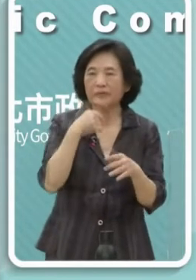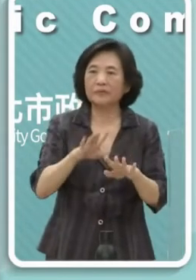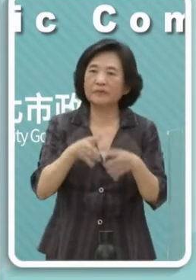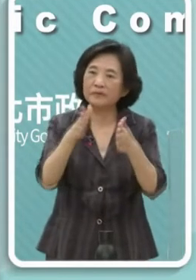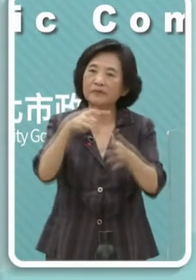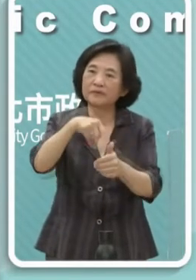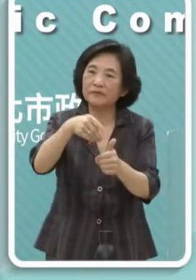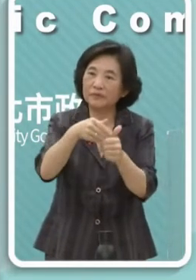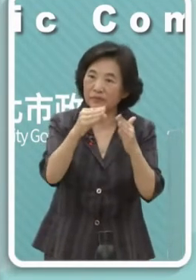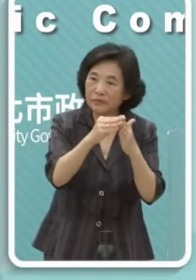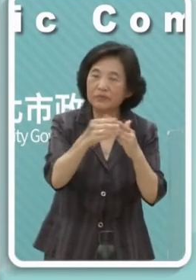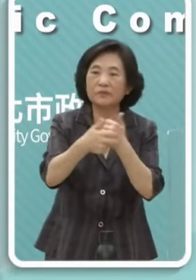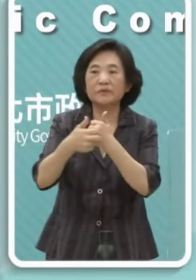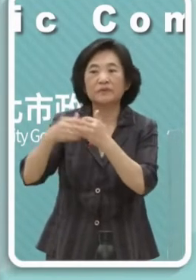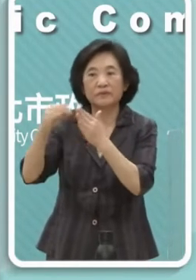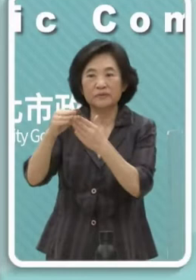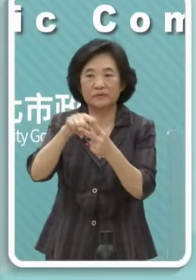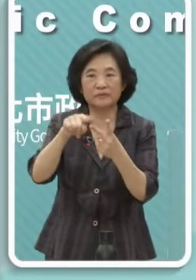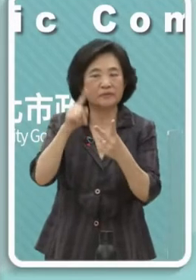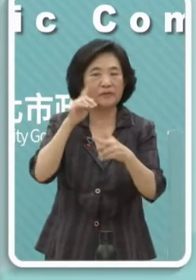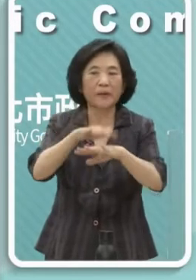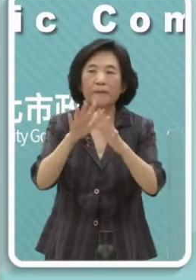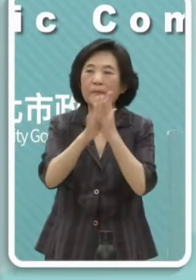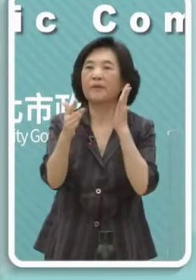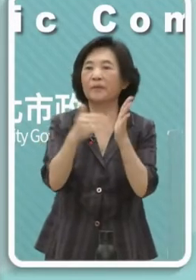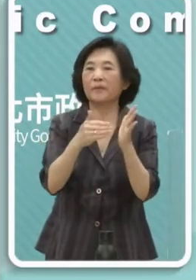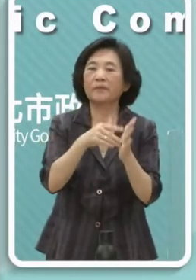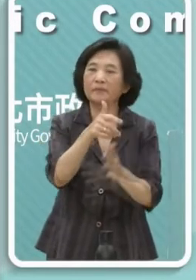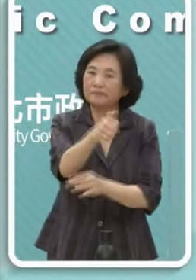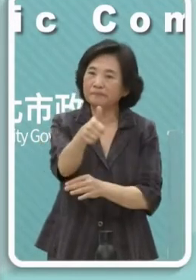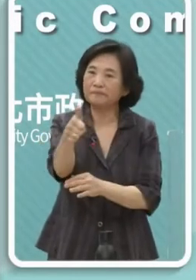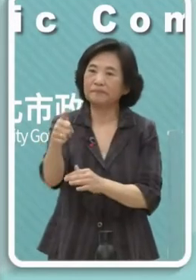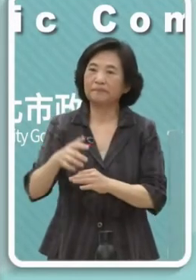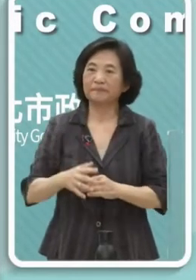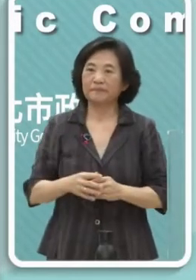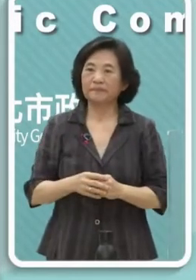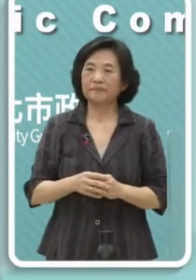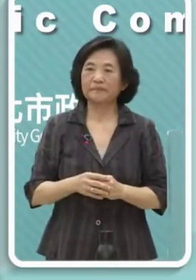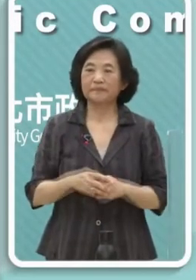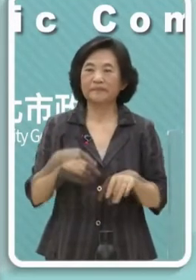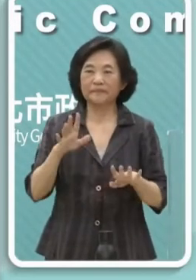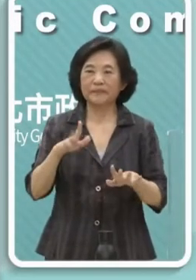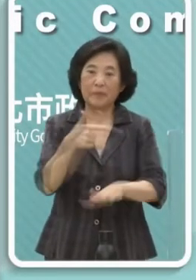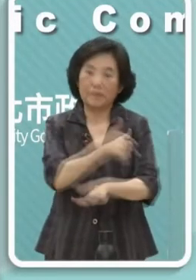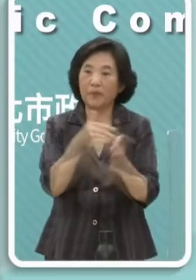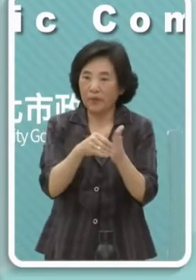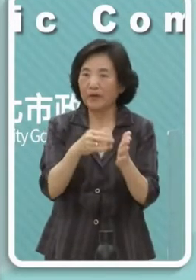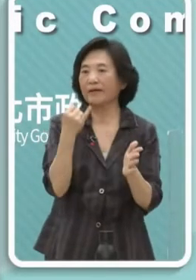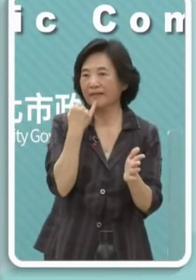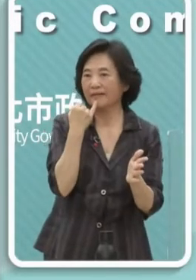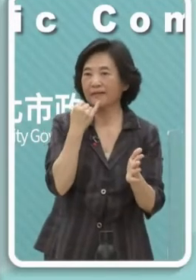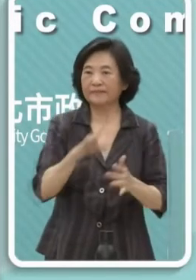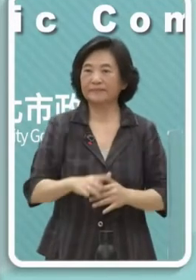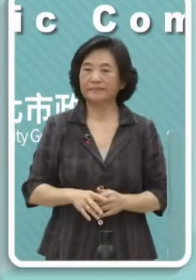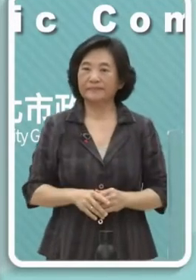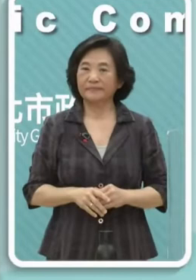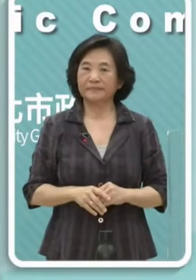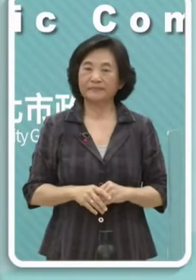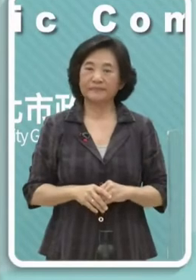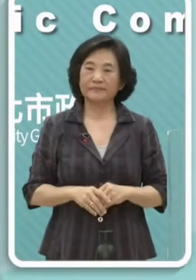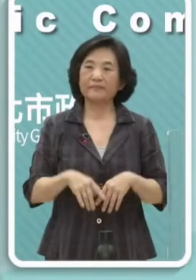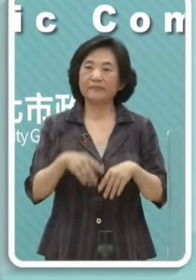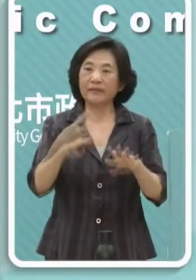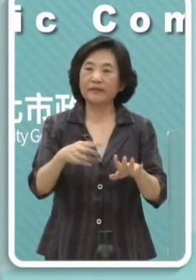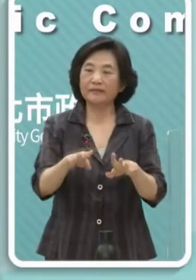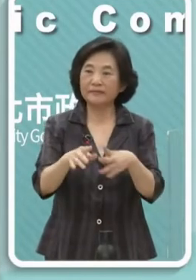啊跟卫生局都做了安排。那所以啊，可以全部啊接种完毕。那至于说啊，第